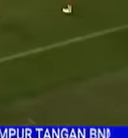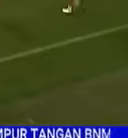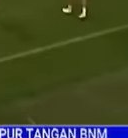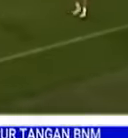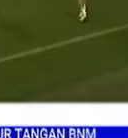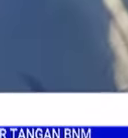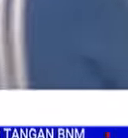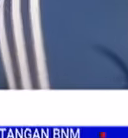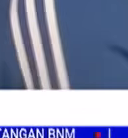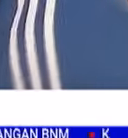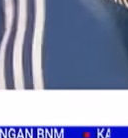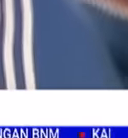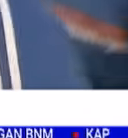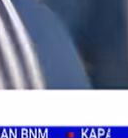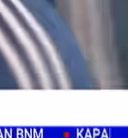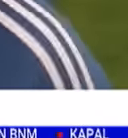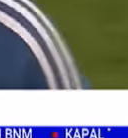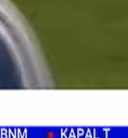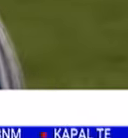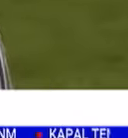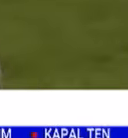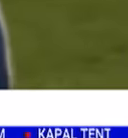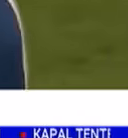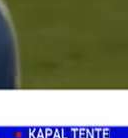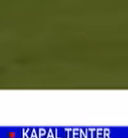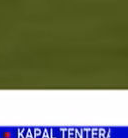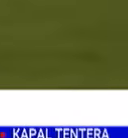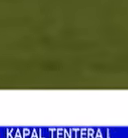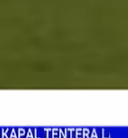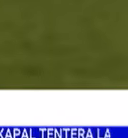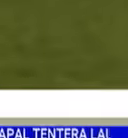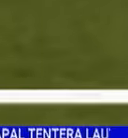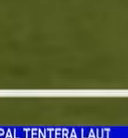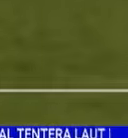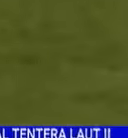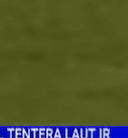Ancelotti kembali terajui Real Madrid.